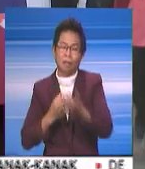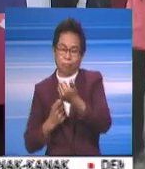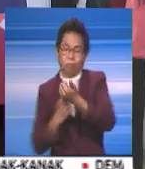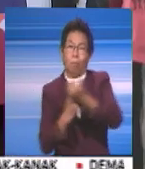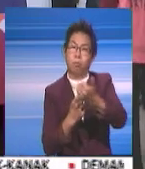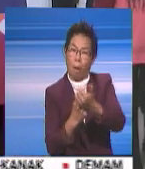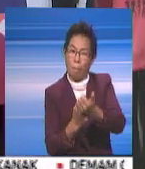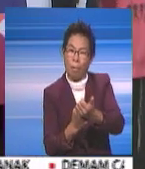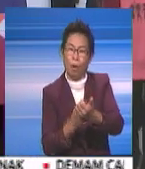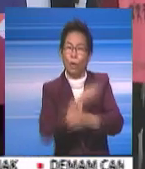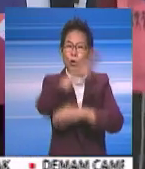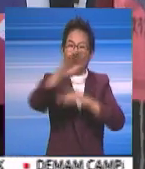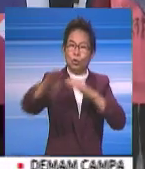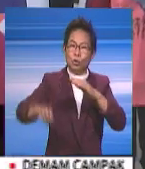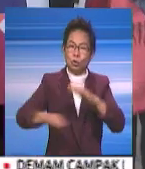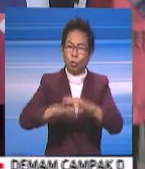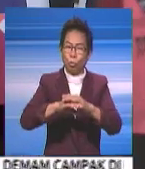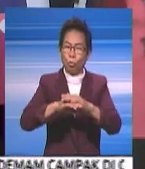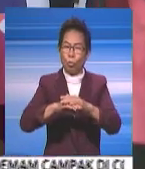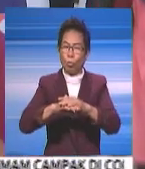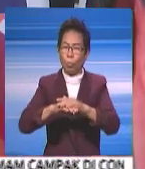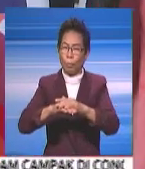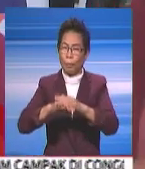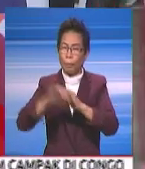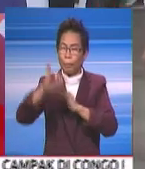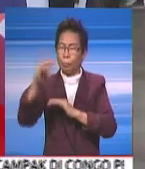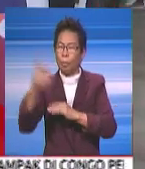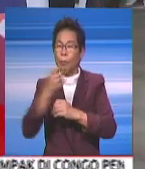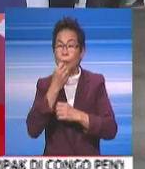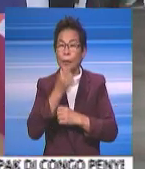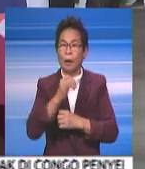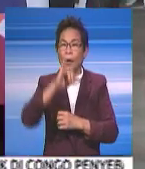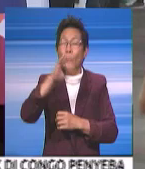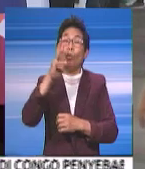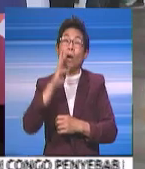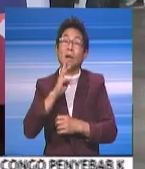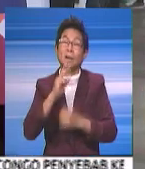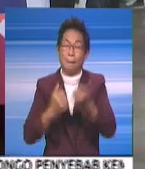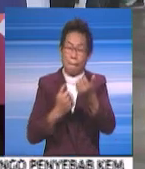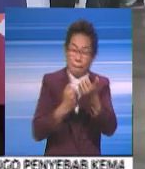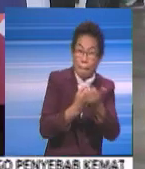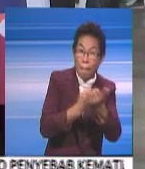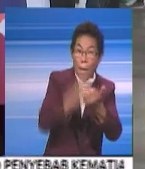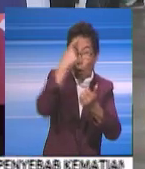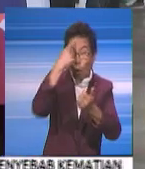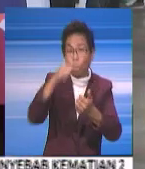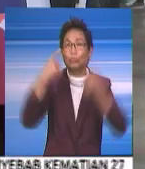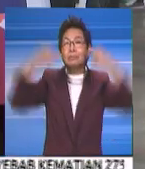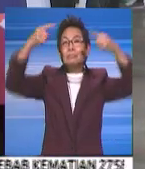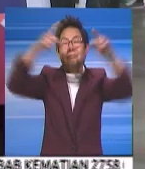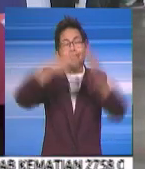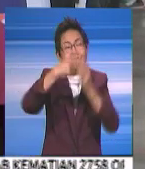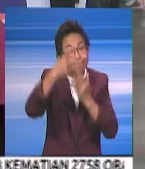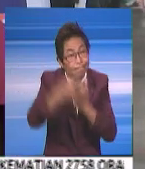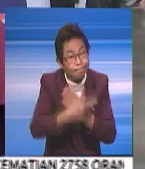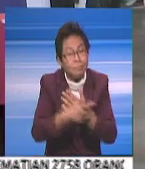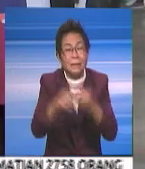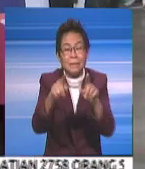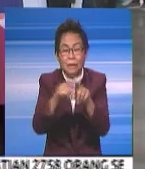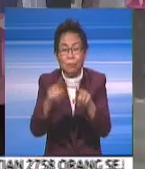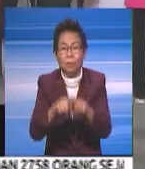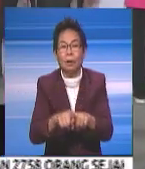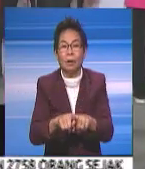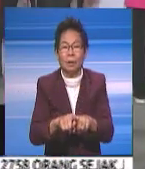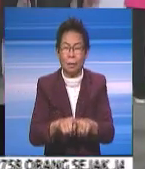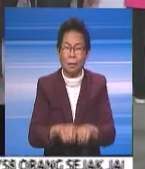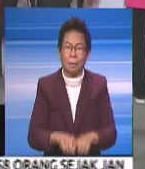kepada semua ahli jawatankuasa arti saya, jiran wanita merupakan tulang belakang bagi kita berjaya ke sebuah program. Begitu juga dalam kawasan komuniti